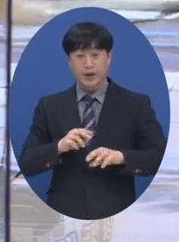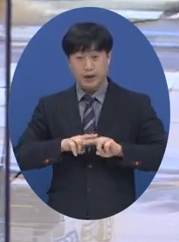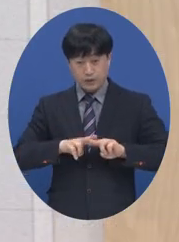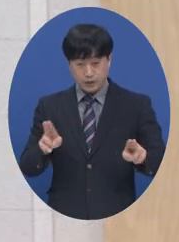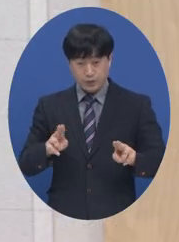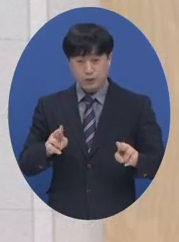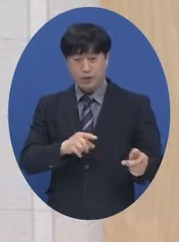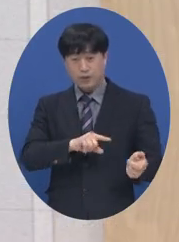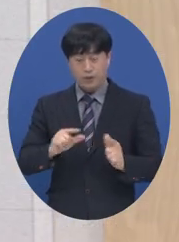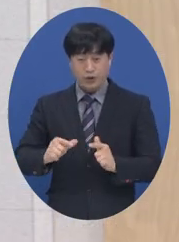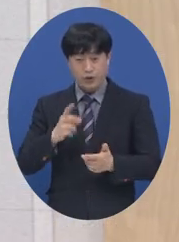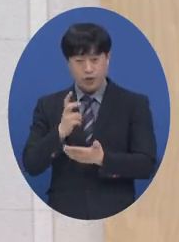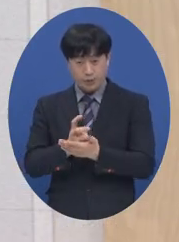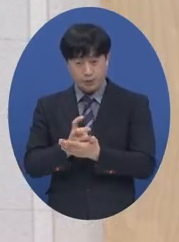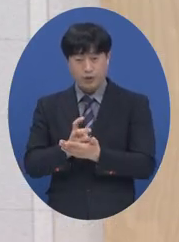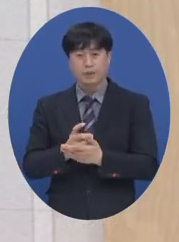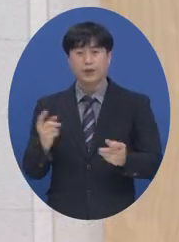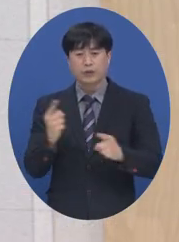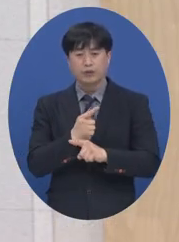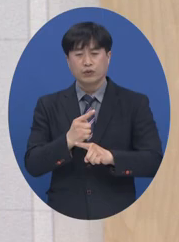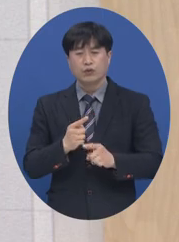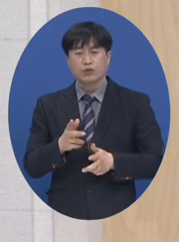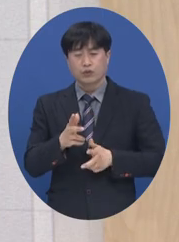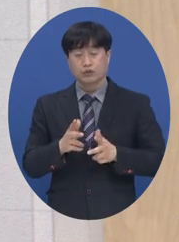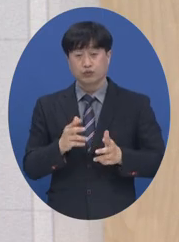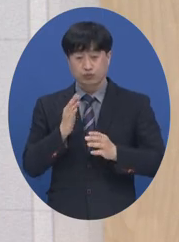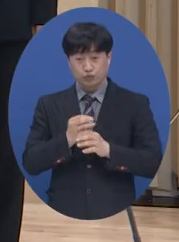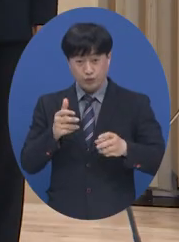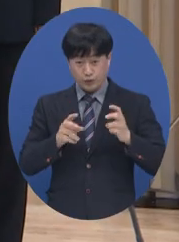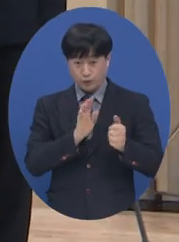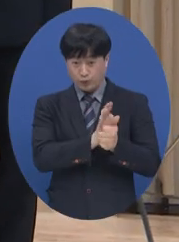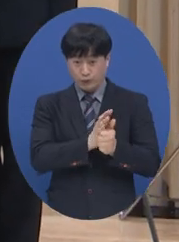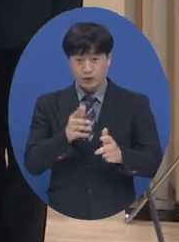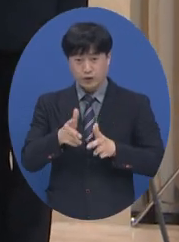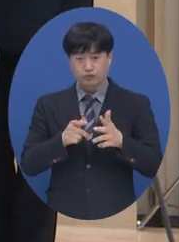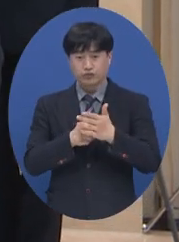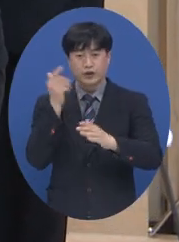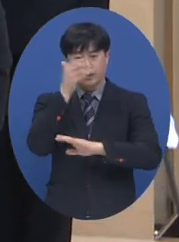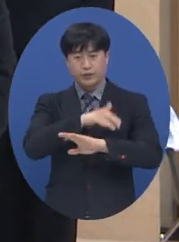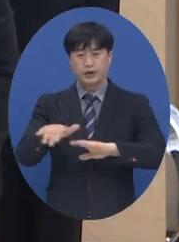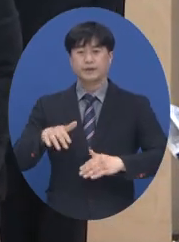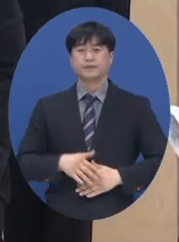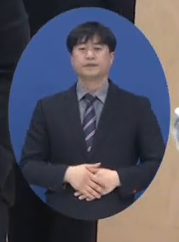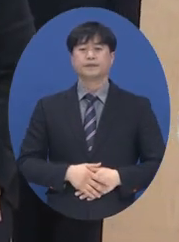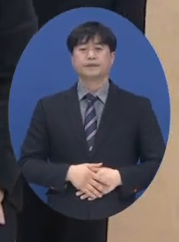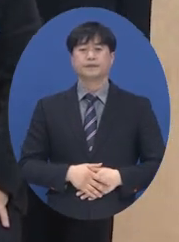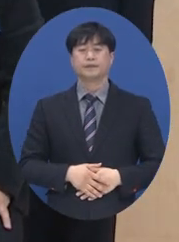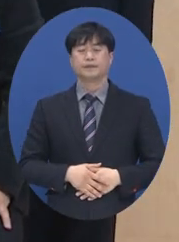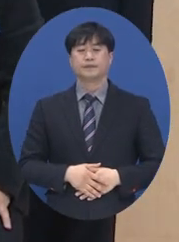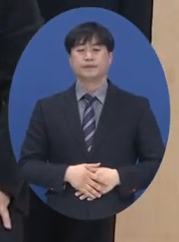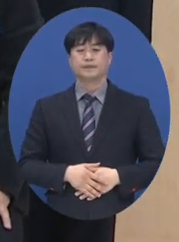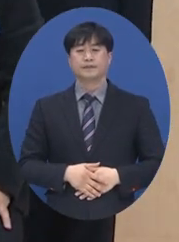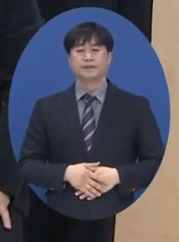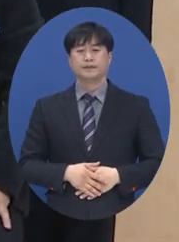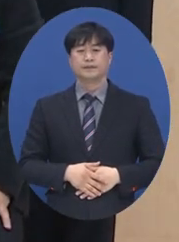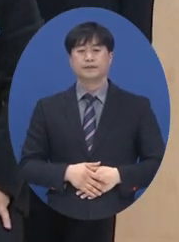관련법 개정 건의, 중소상공인 지원 사업을 추진할 예정입니다. 경기 주TV 최창순입니다.